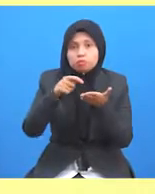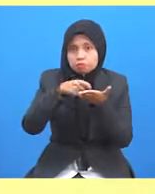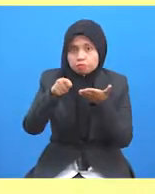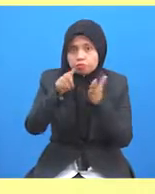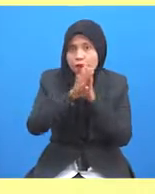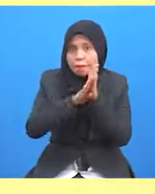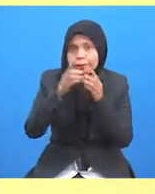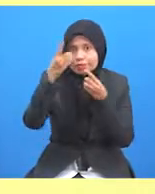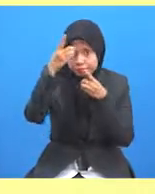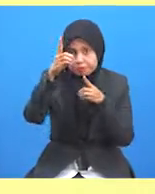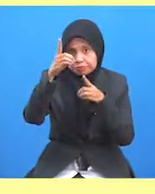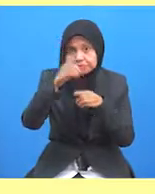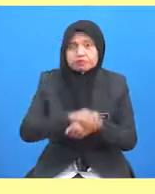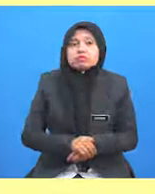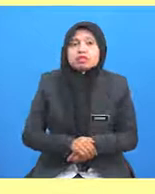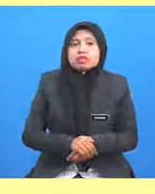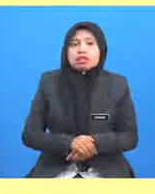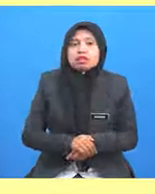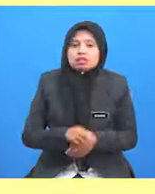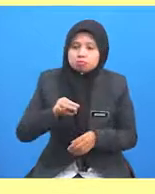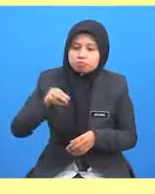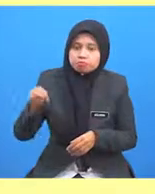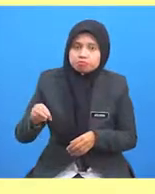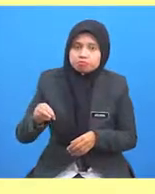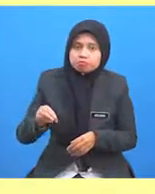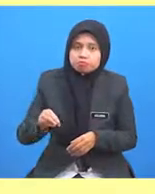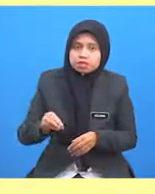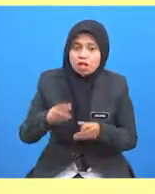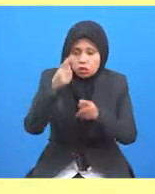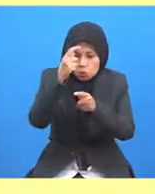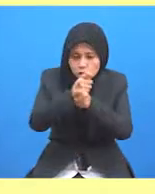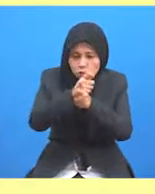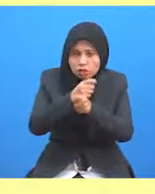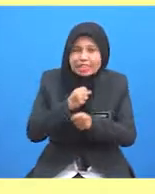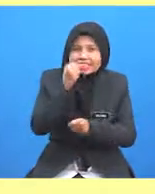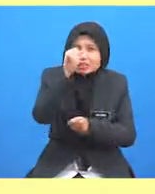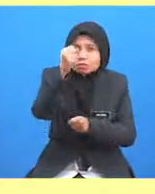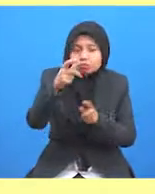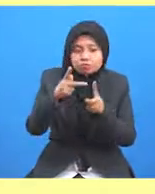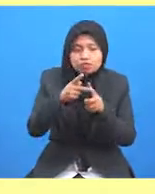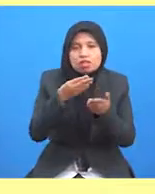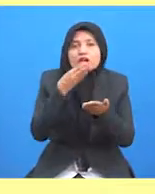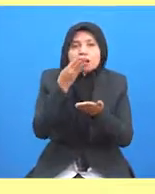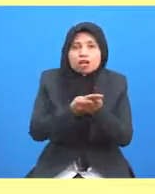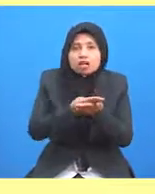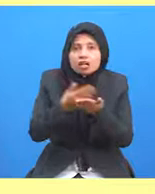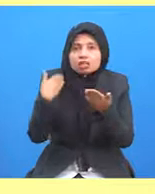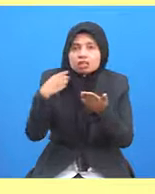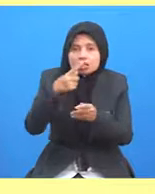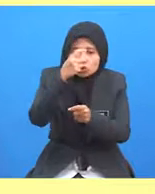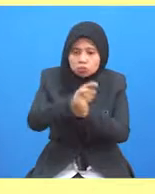Murid-murid, tugas menyeru kepada kebaikan adalah tugas yang telah dilaksanakan oleh semua